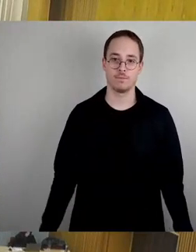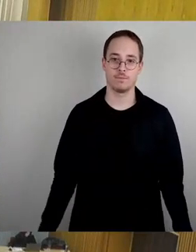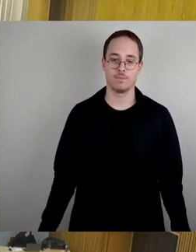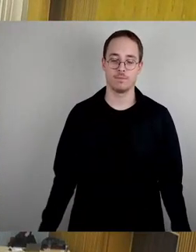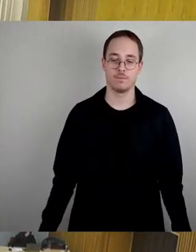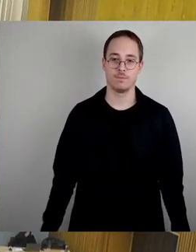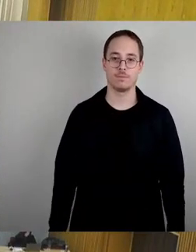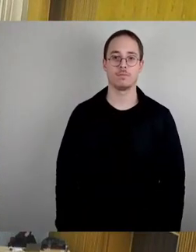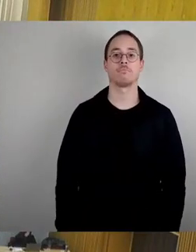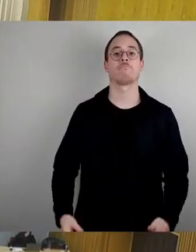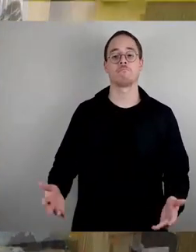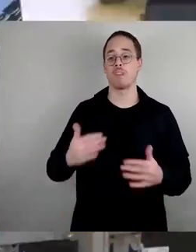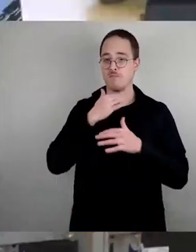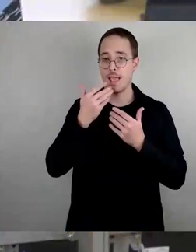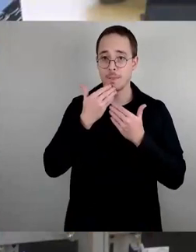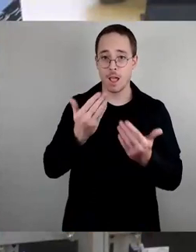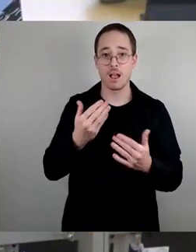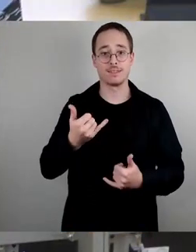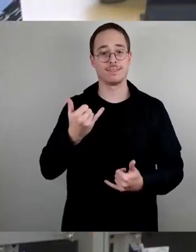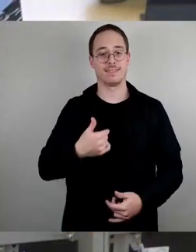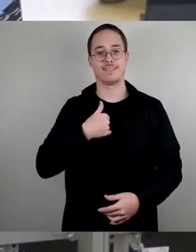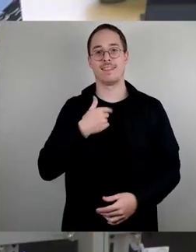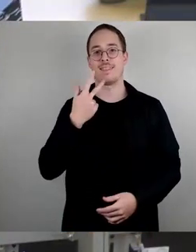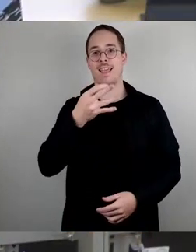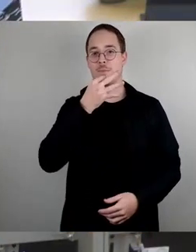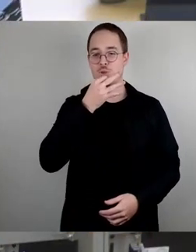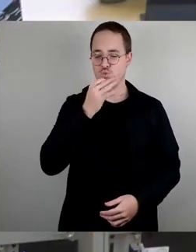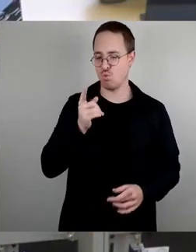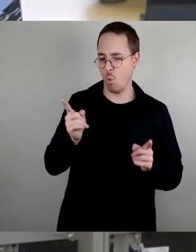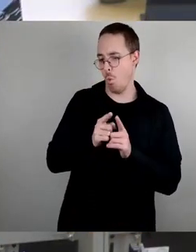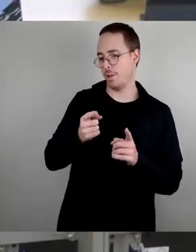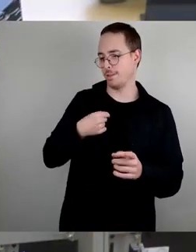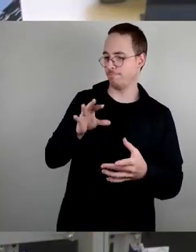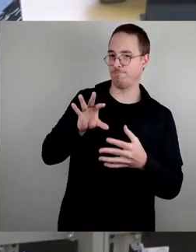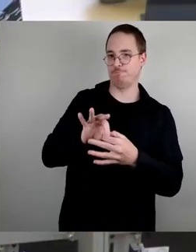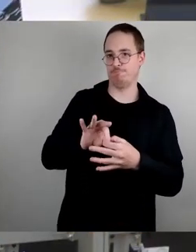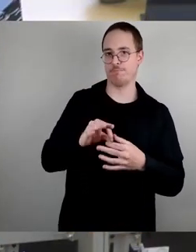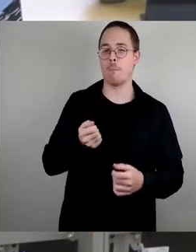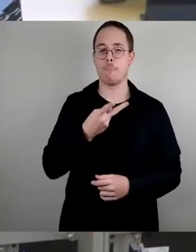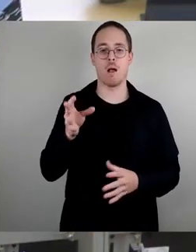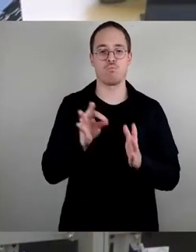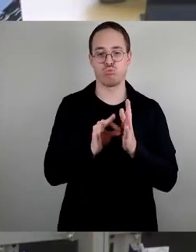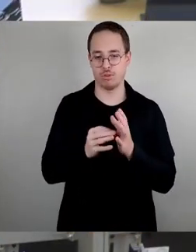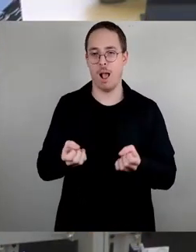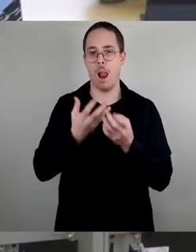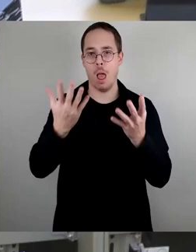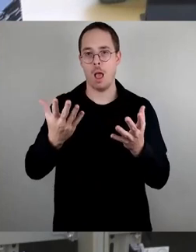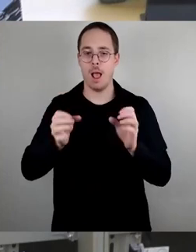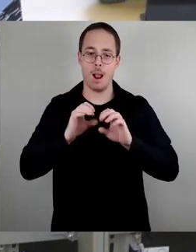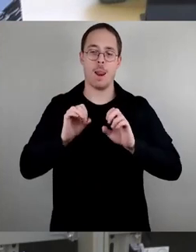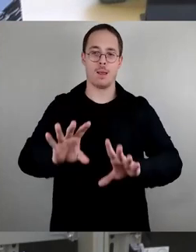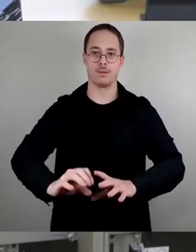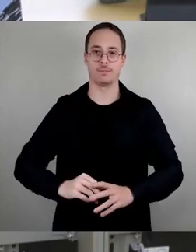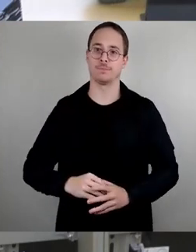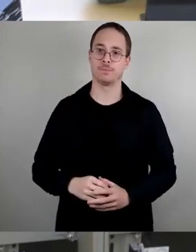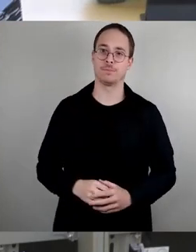Ja, vielen Dank. Ich möchte in den 3 Minuten, die ich jetzt noch habe, noch mal ganz kurz darauf eingehen, ein paar Punkte klarziehen. Ja, es heißt dann